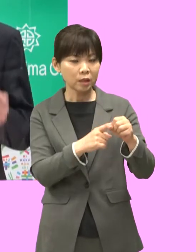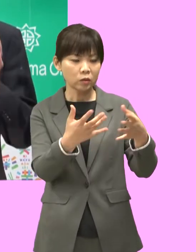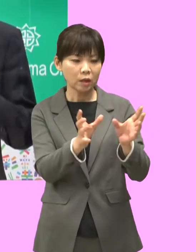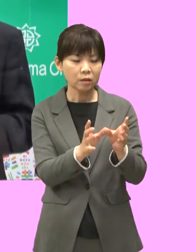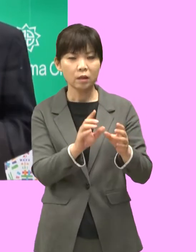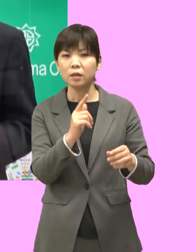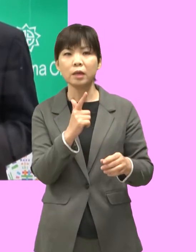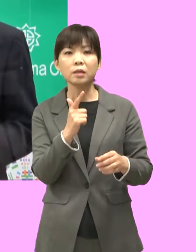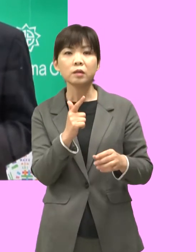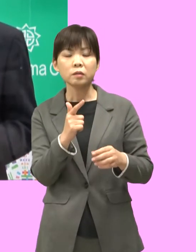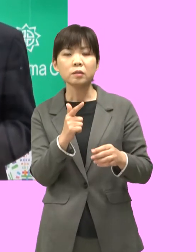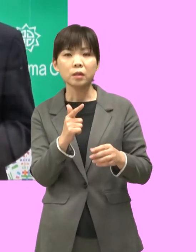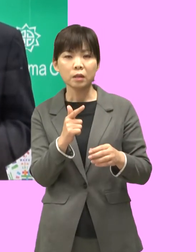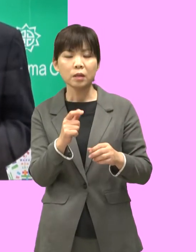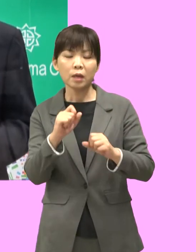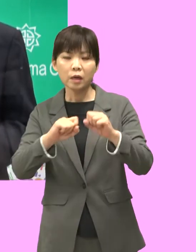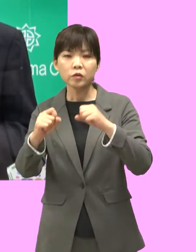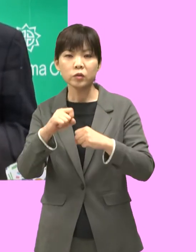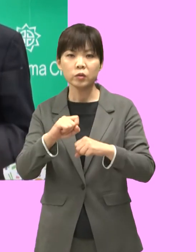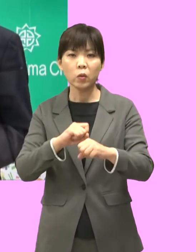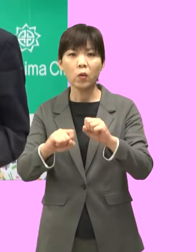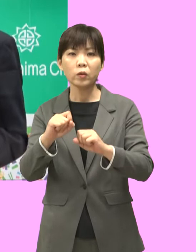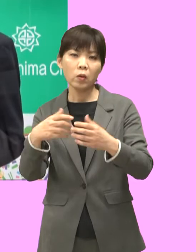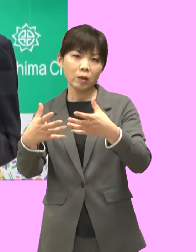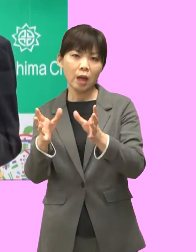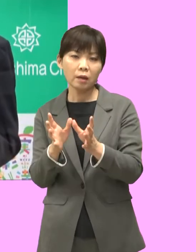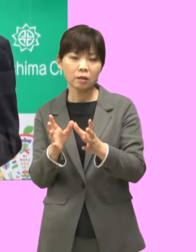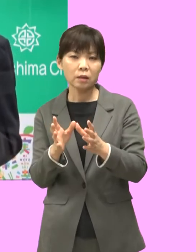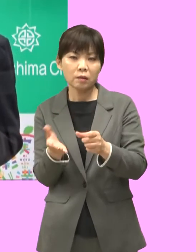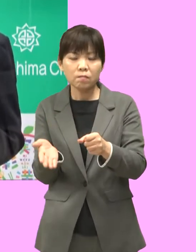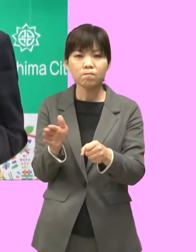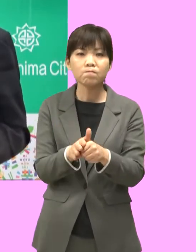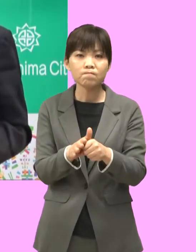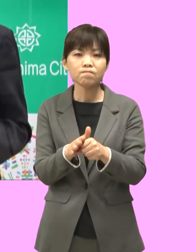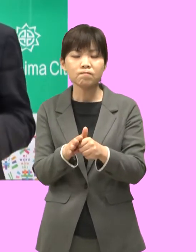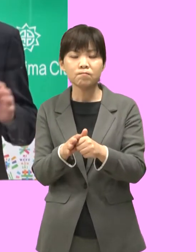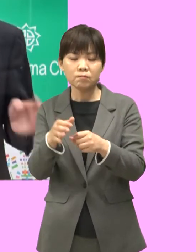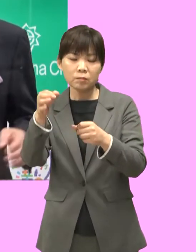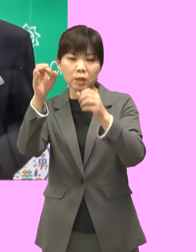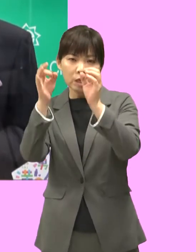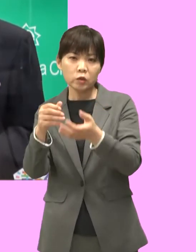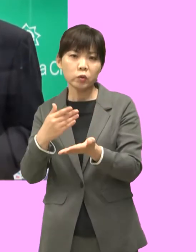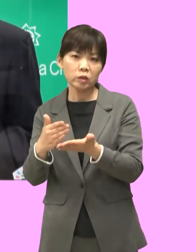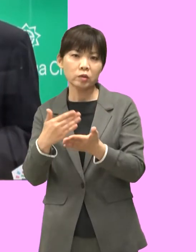で除雪作業もやりたいというのであれば私は構わないと思いますし、そこは